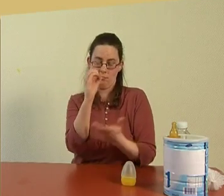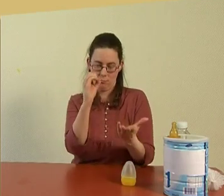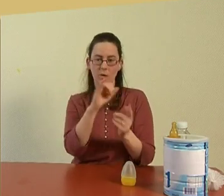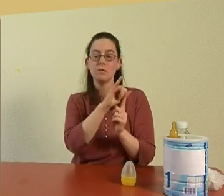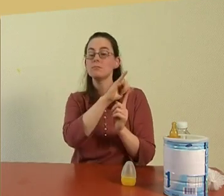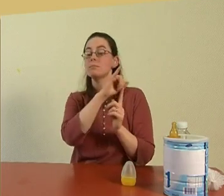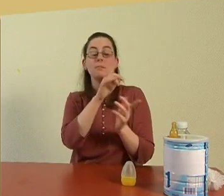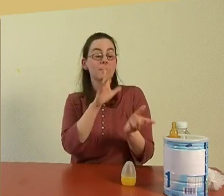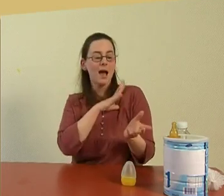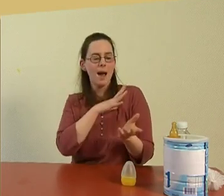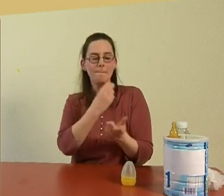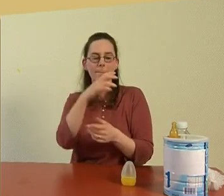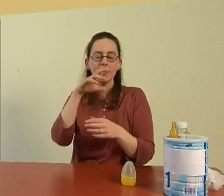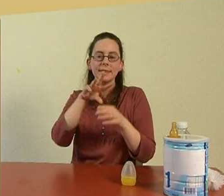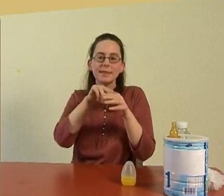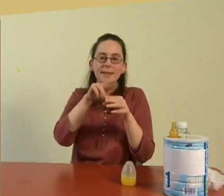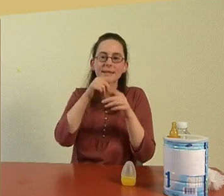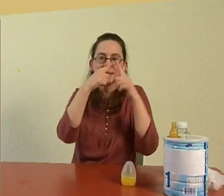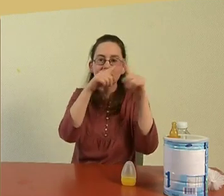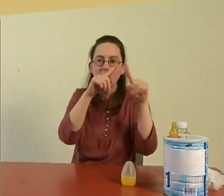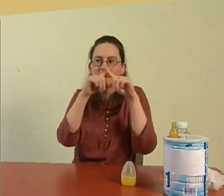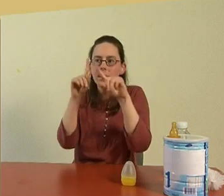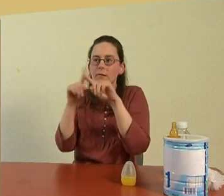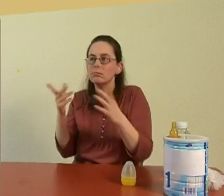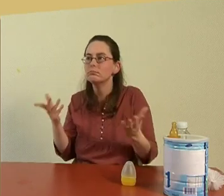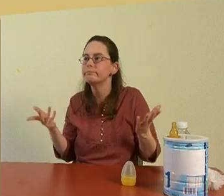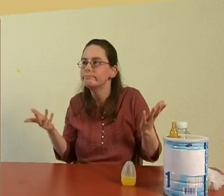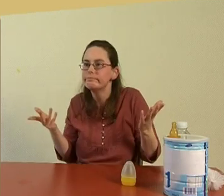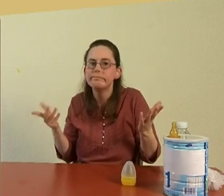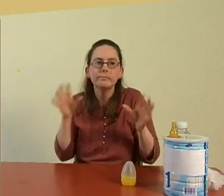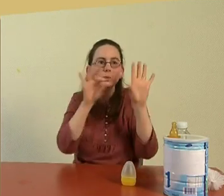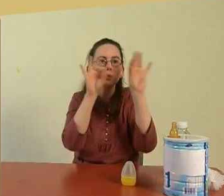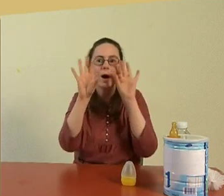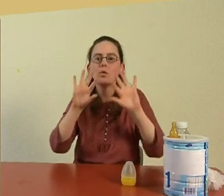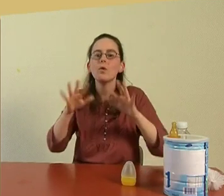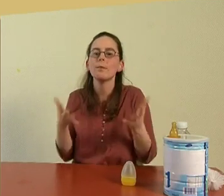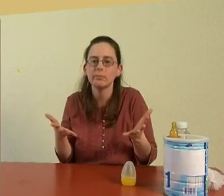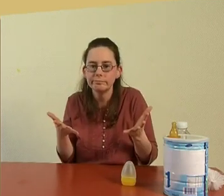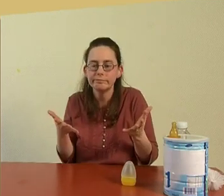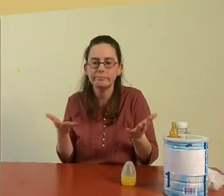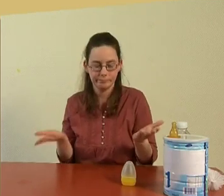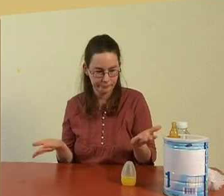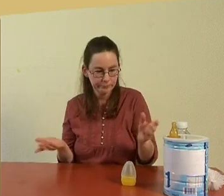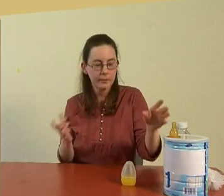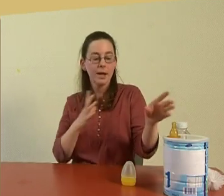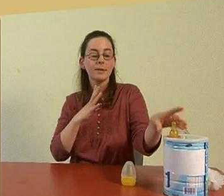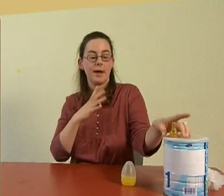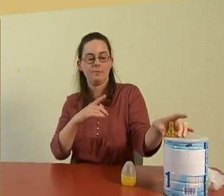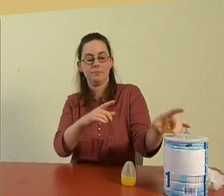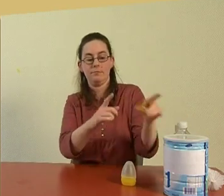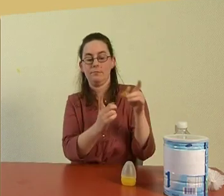adapter l'âge de la tétine à l'âge de l'enfant. Il y a plusieurs différentes formes de tétine et comment les